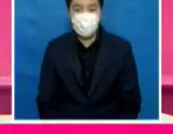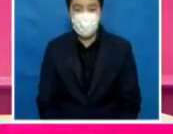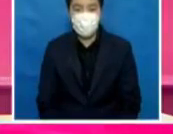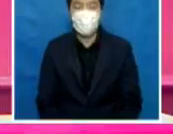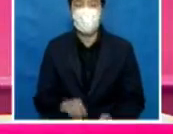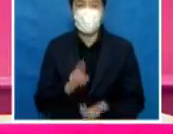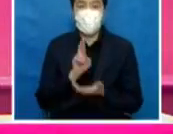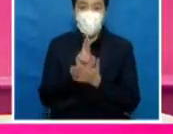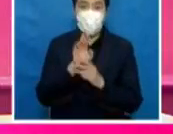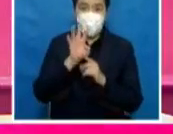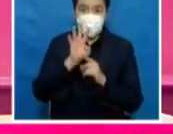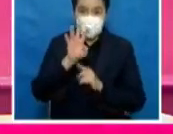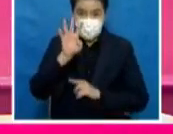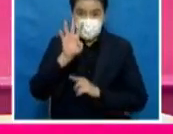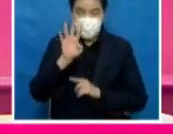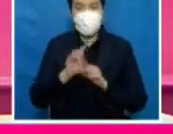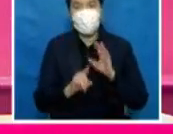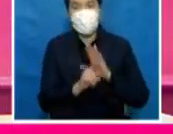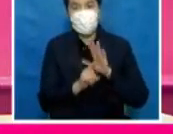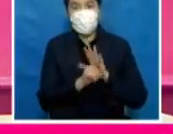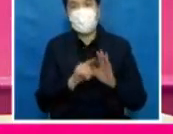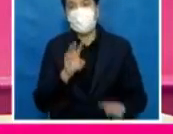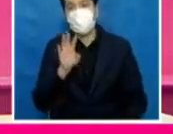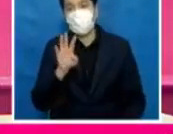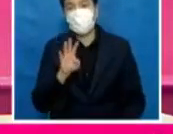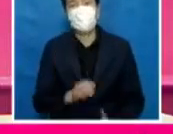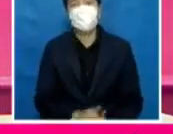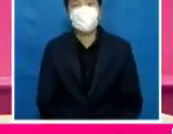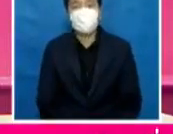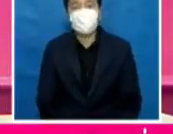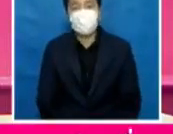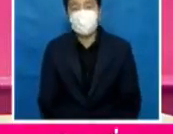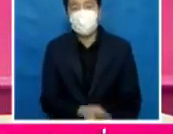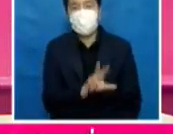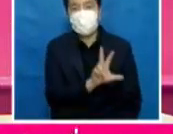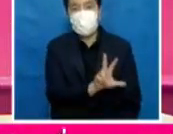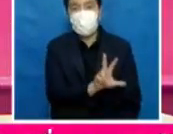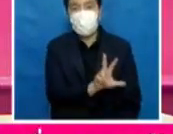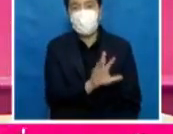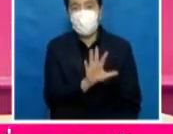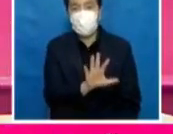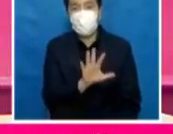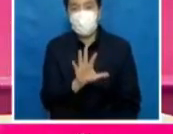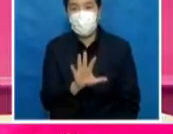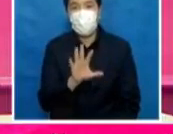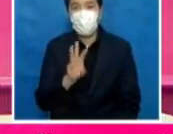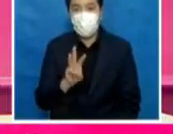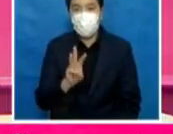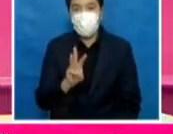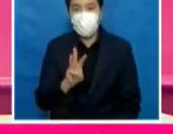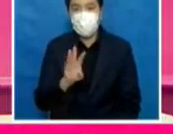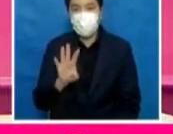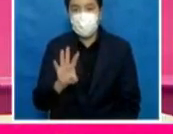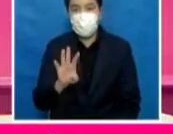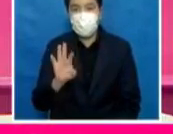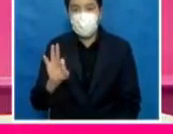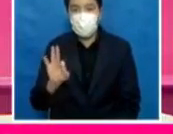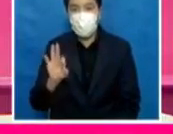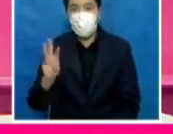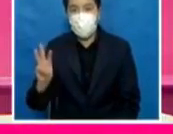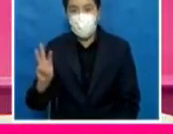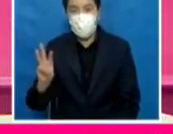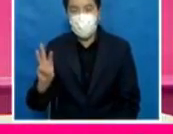อันดับที่4หมุนครั้งที่4เลขที่ออก3 5 5 6 4 9